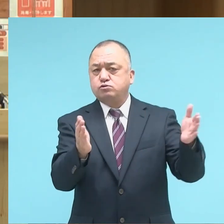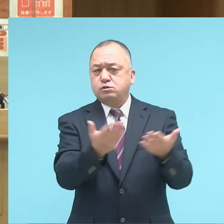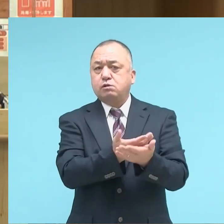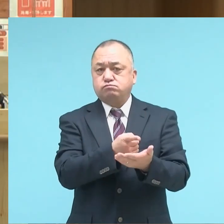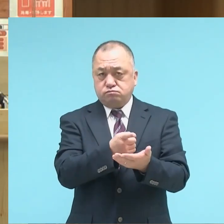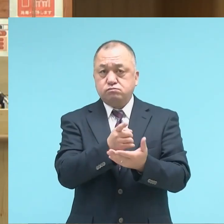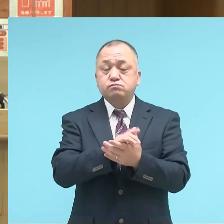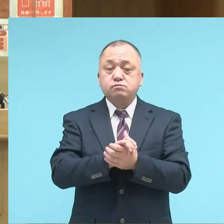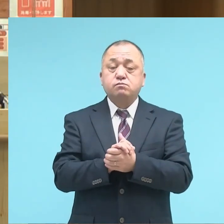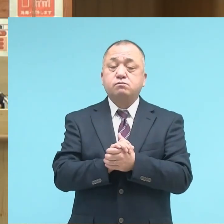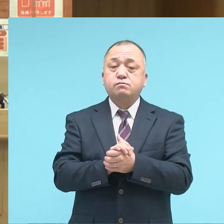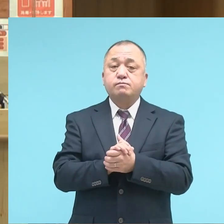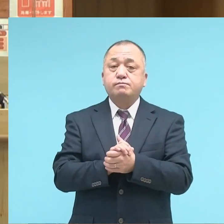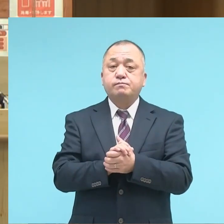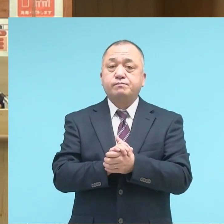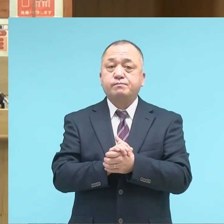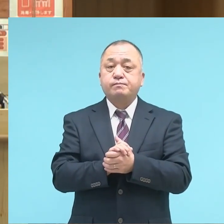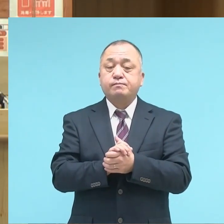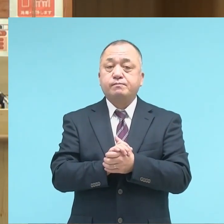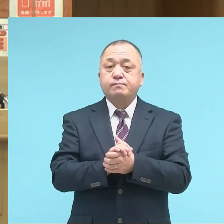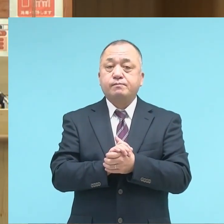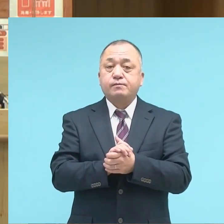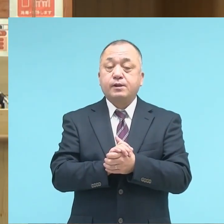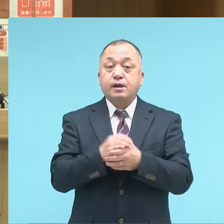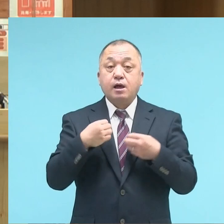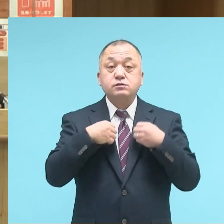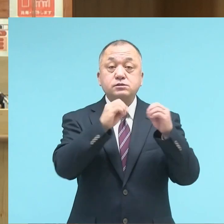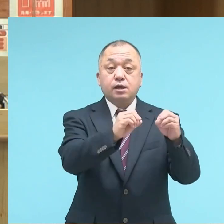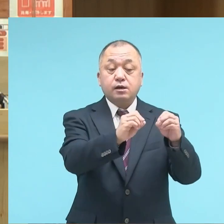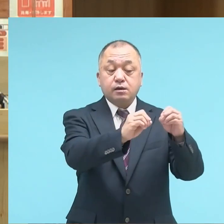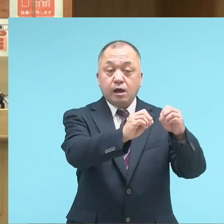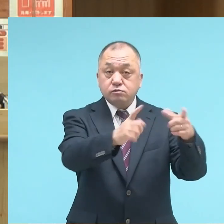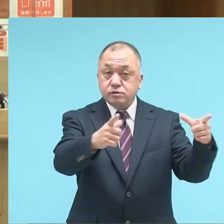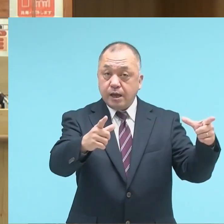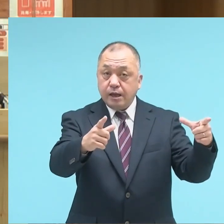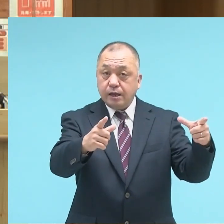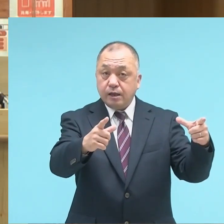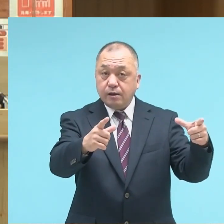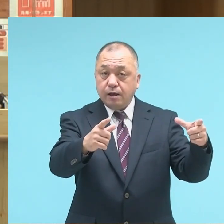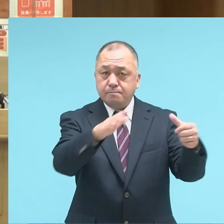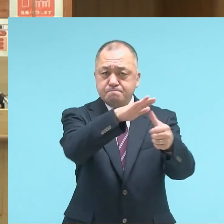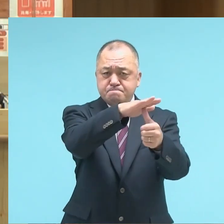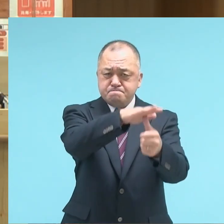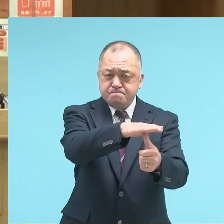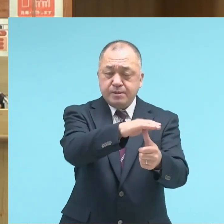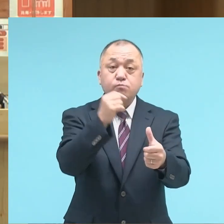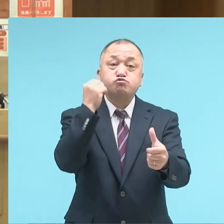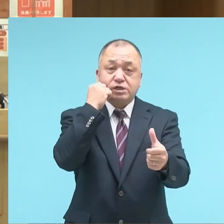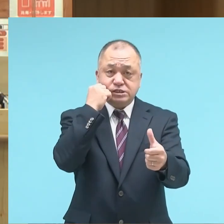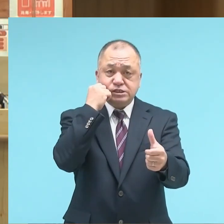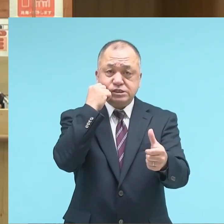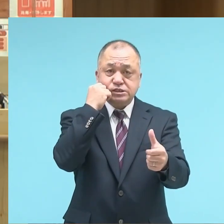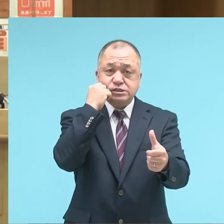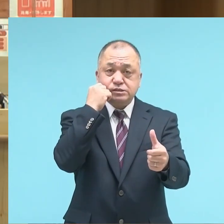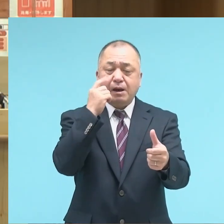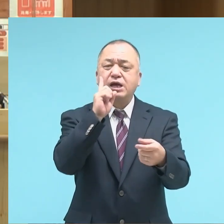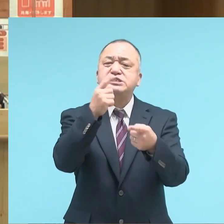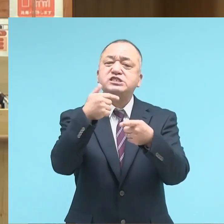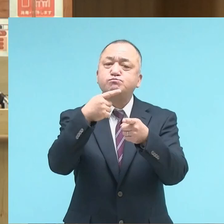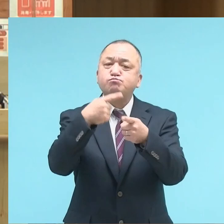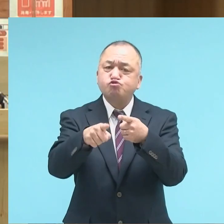ども、結果的にこう感染拡大の歯止めがかからない、一部改